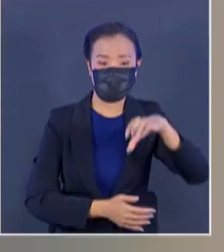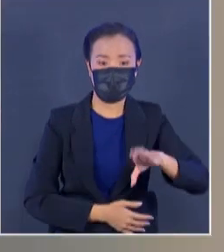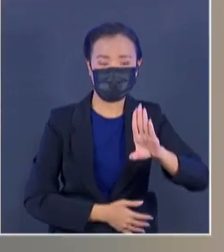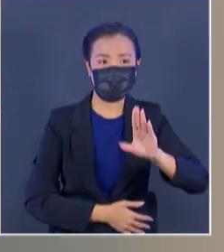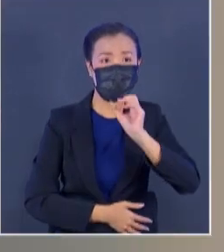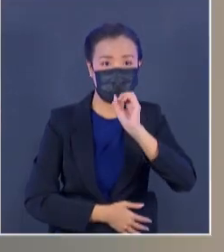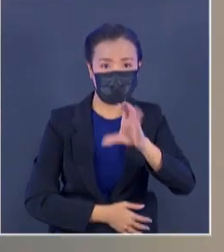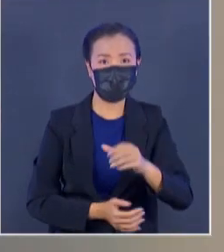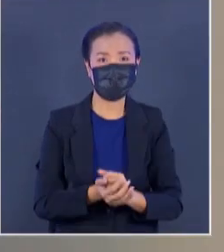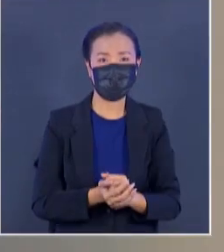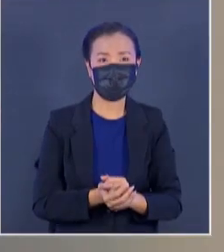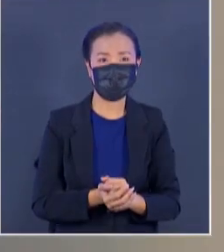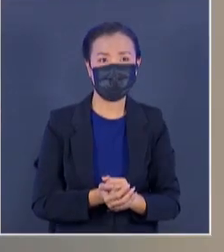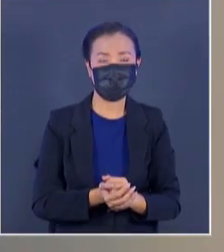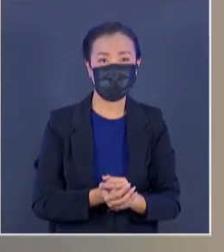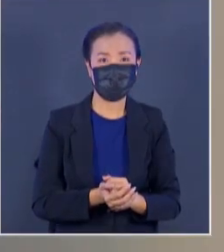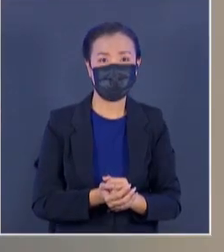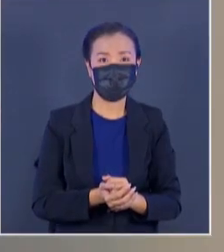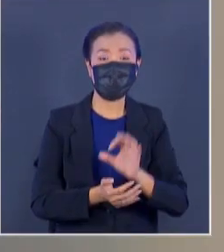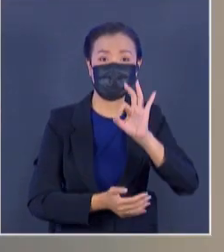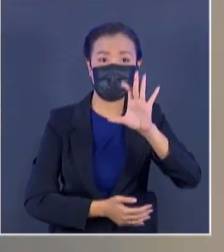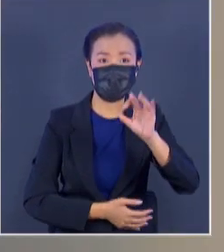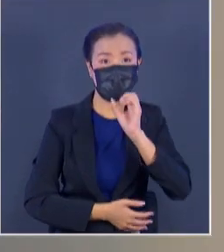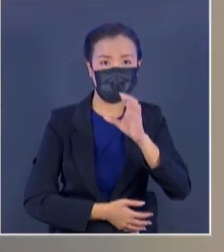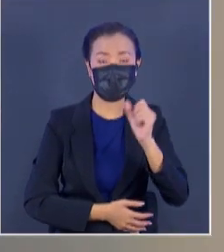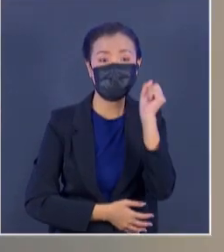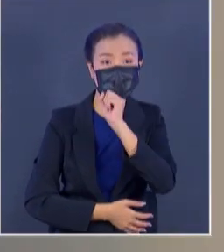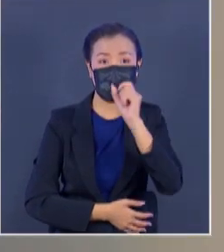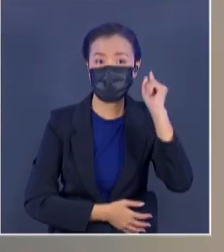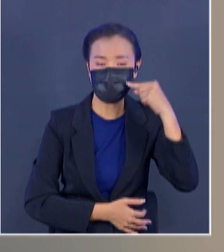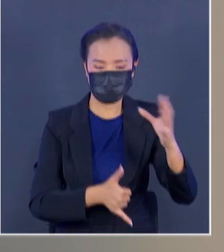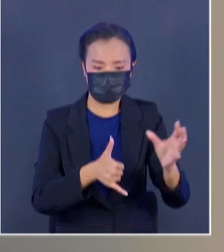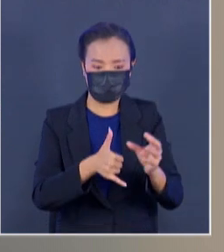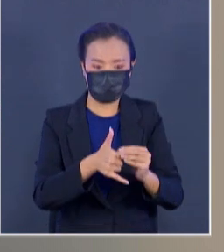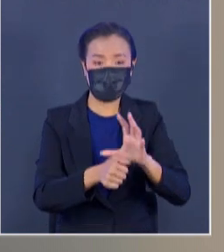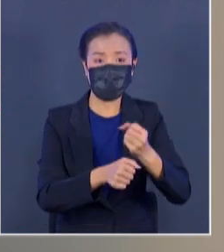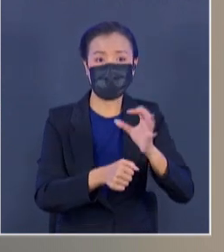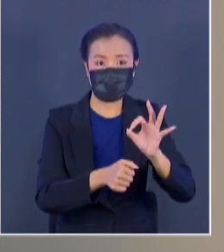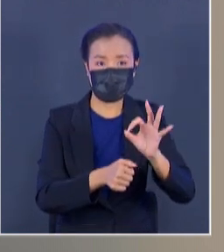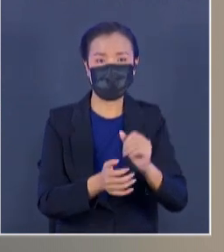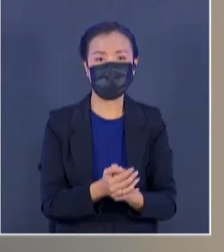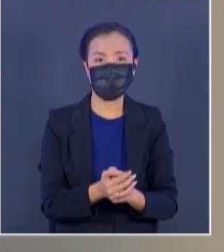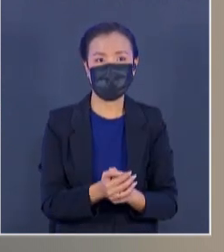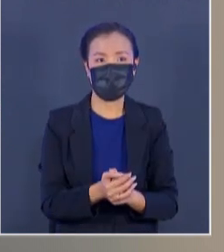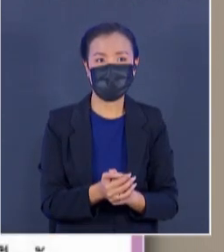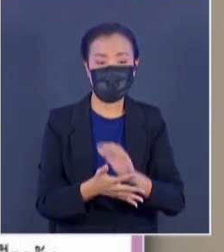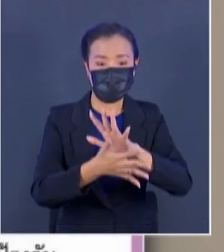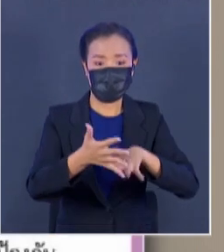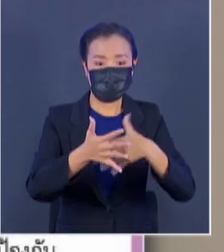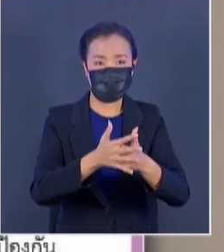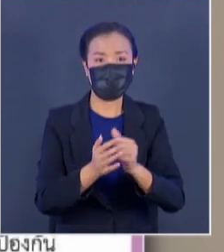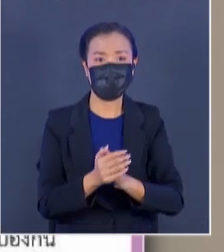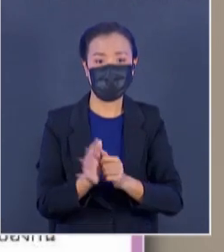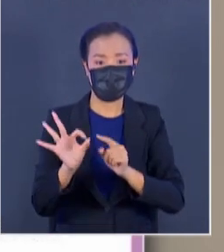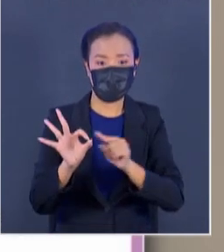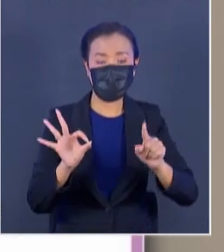ได้ออกมาประกาศผ่านเพจ BNK48 ว่านักร้องสาวตรวจพบว่าติดเชื้อโควิด -19 พร้อมทั้งได้แจ้งไทม์ไลน์ระหว่างวัน